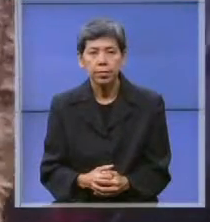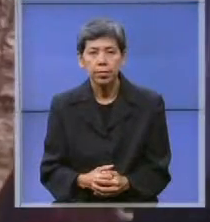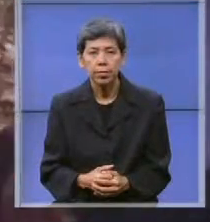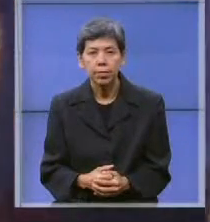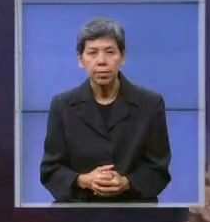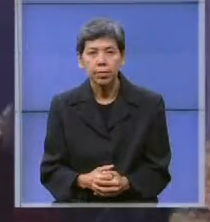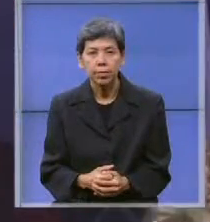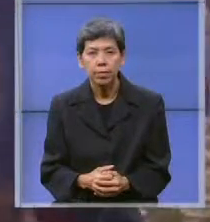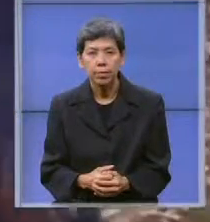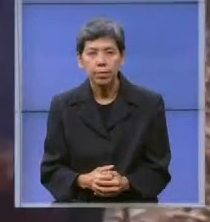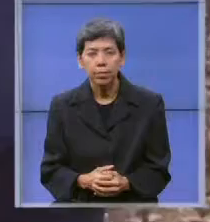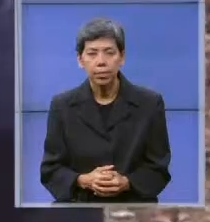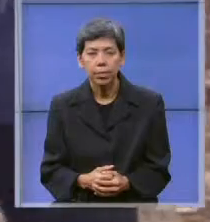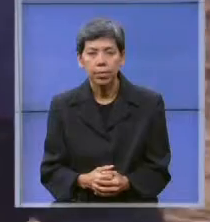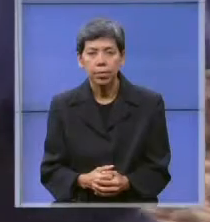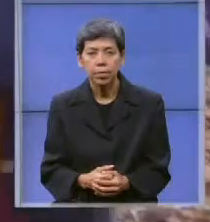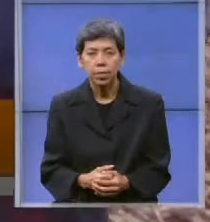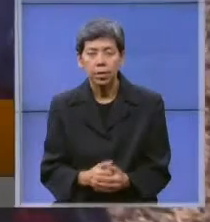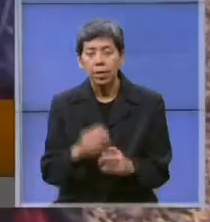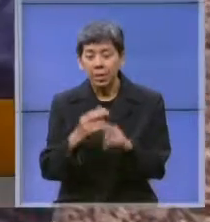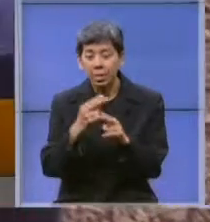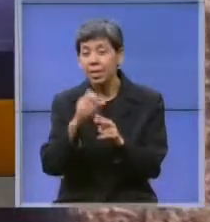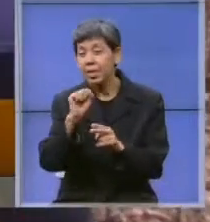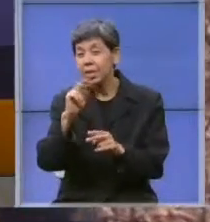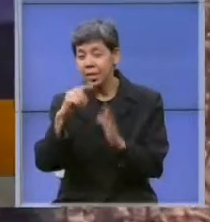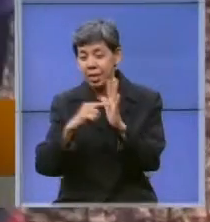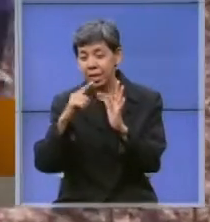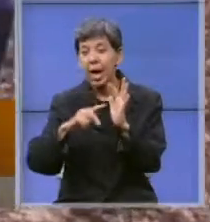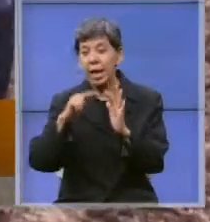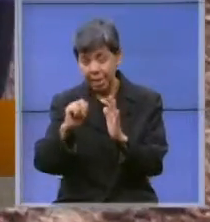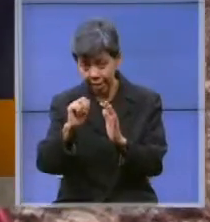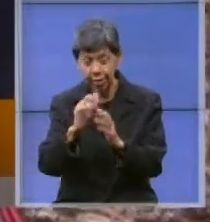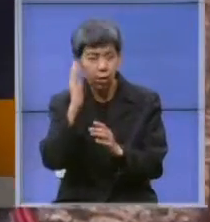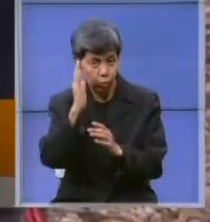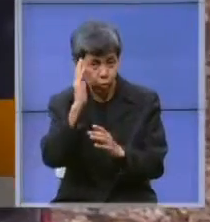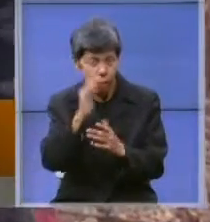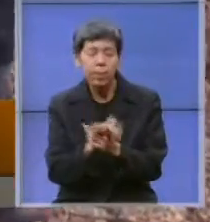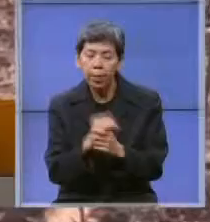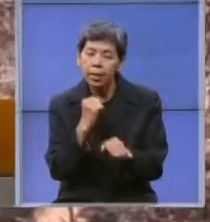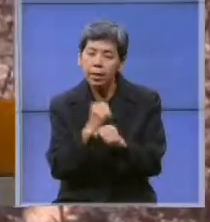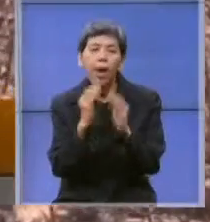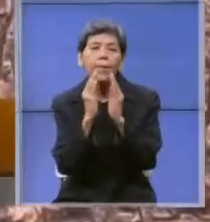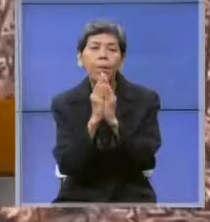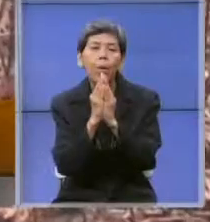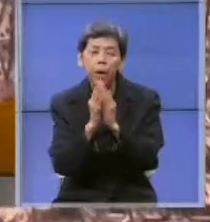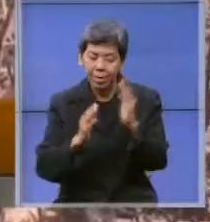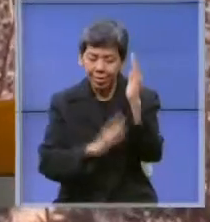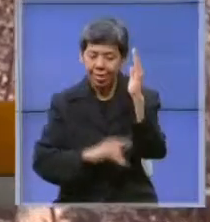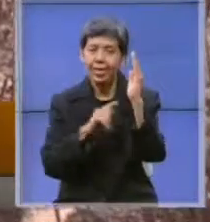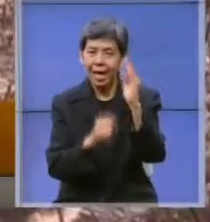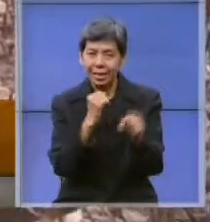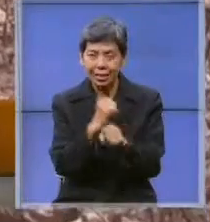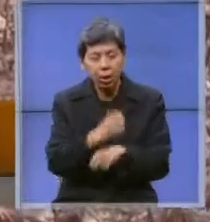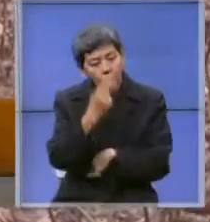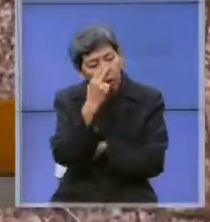นายสนั่นอิ่มเฉียงหนึ่งในเกษตรกรที่ทำนาบัวในพื้นที่ตำบลบางรักอำเภอเมืองตรังนะคะเดินมอง